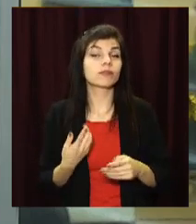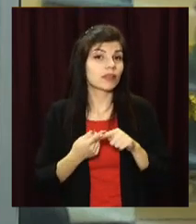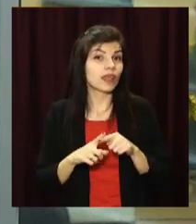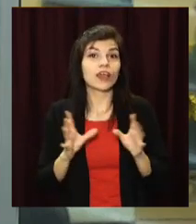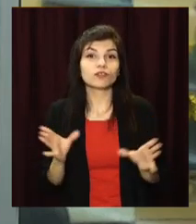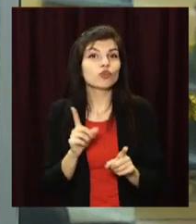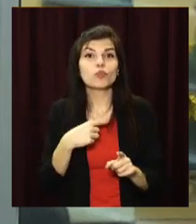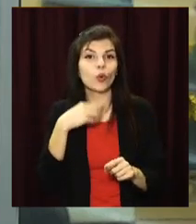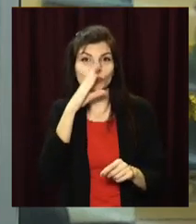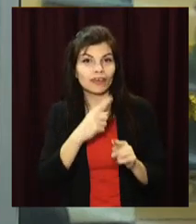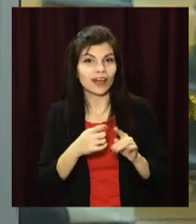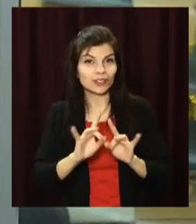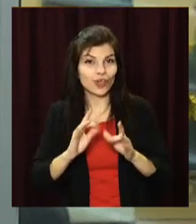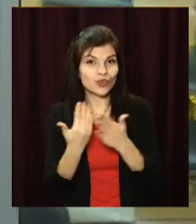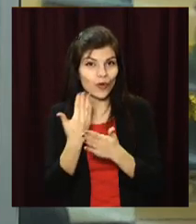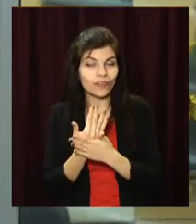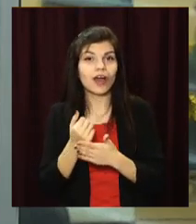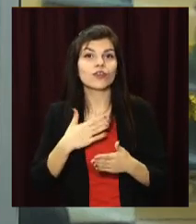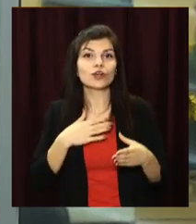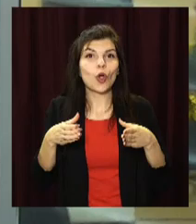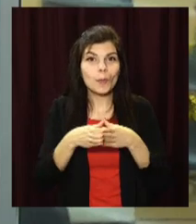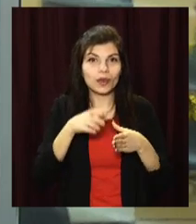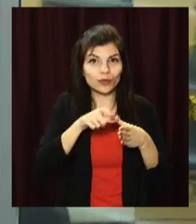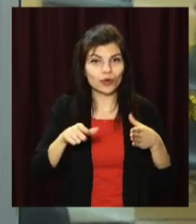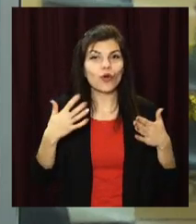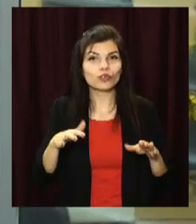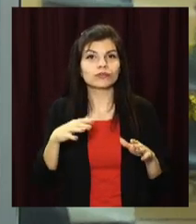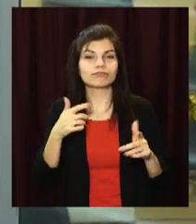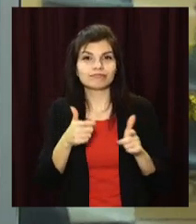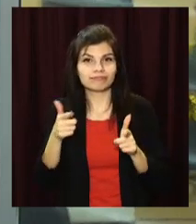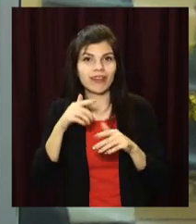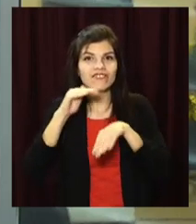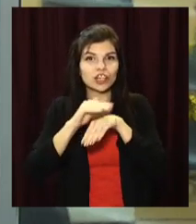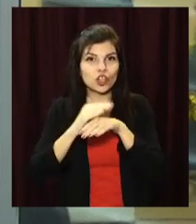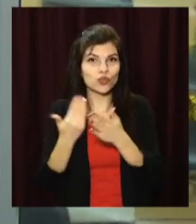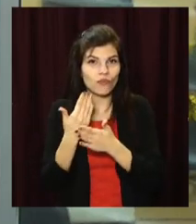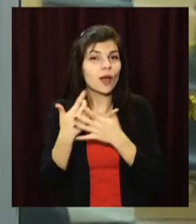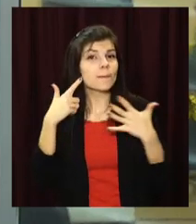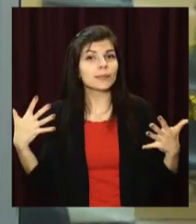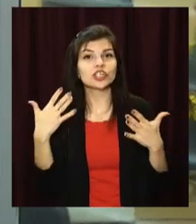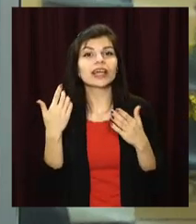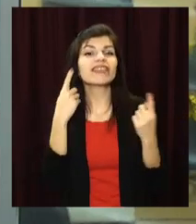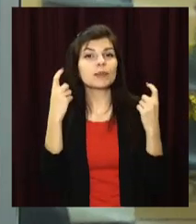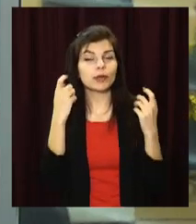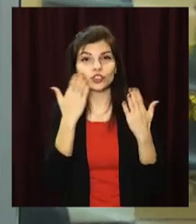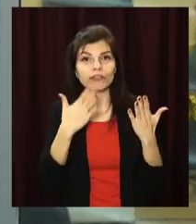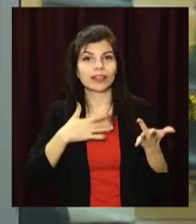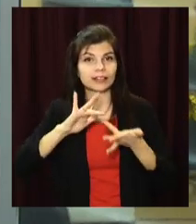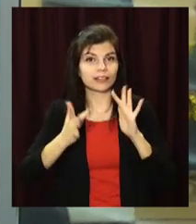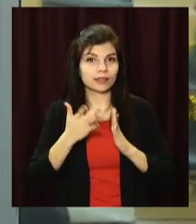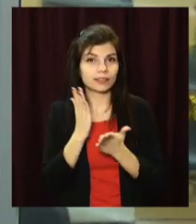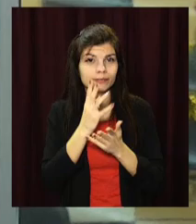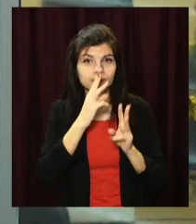встигаємо розповісти на цю мить. Та наша команда працює вже над вечірнім випуском новин. Більше інформації читайте на нашому сайті